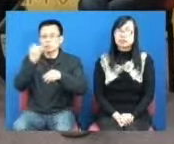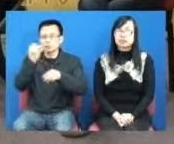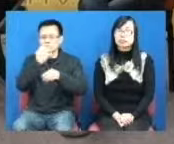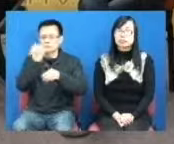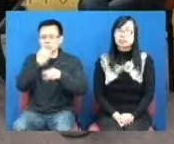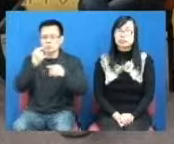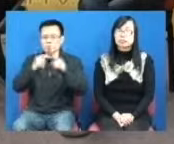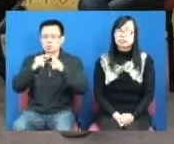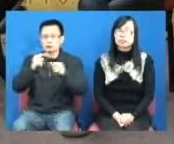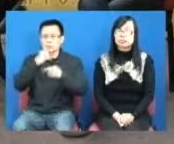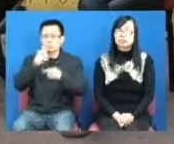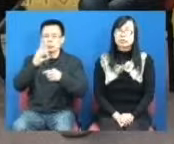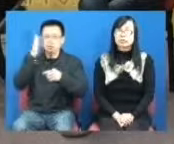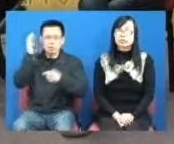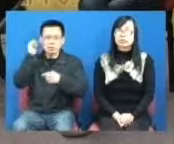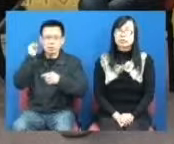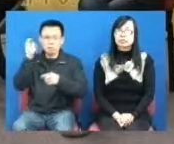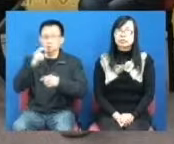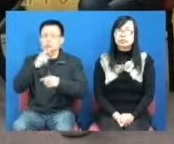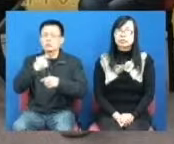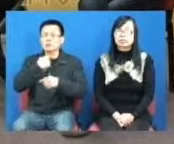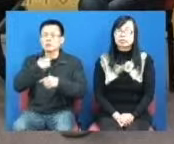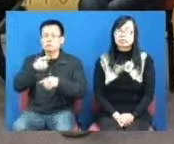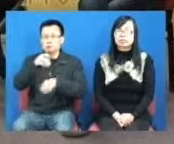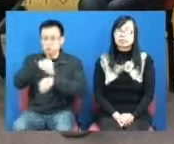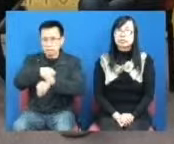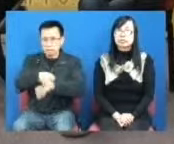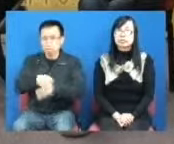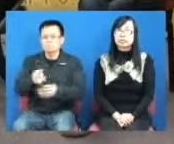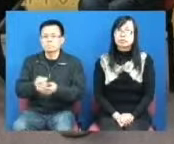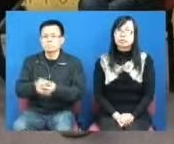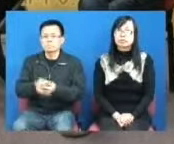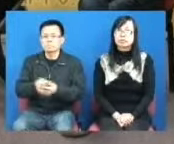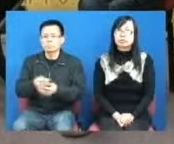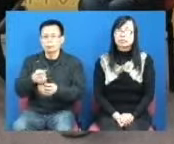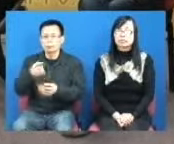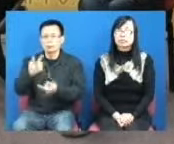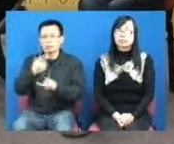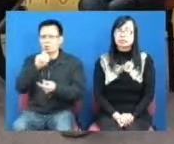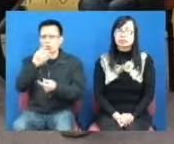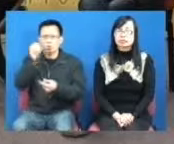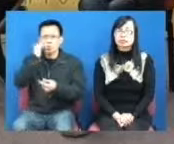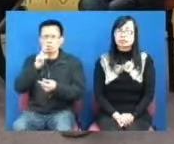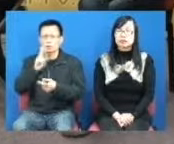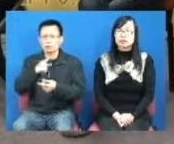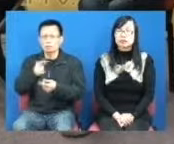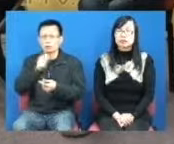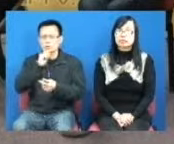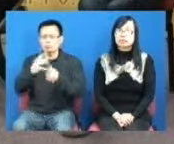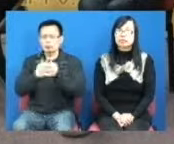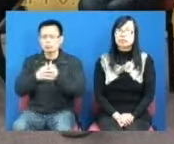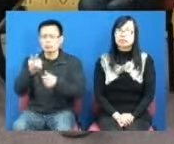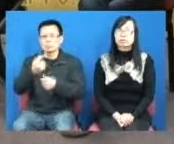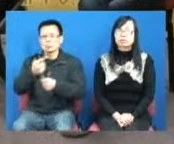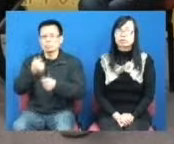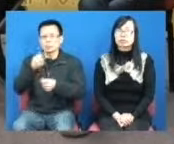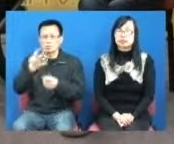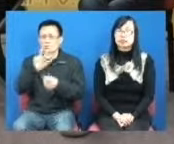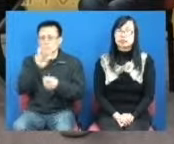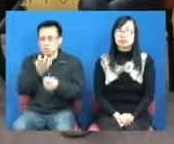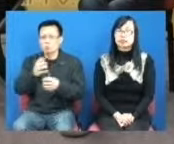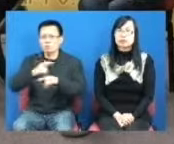即是怎樣呢你叫香港退休的老人家怎樣有保障呢三條支我不知怎樣理解即是一千元我不知道怎樣